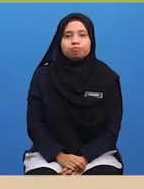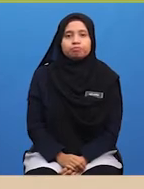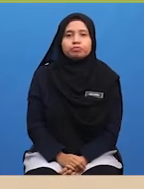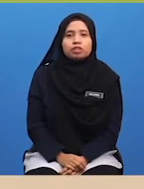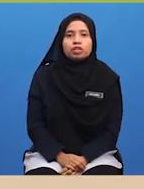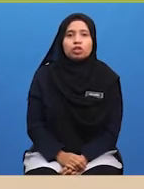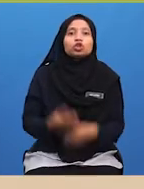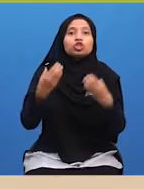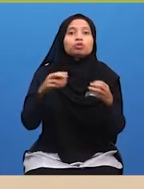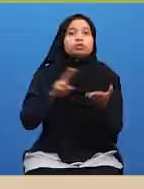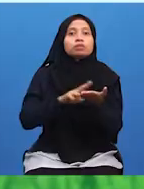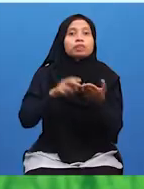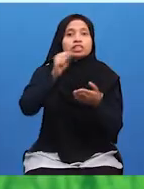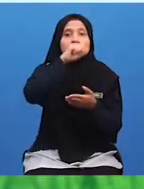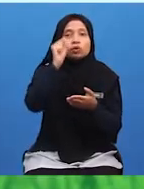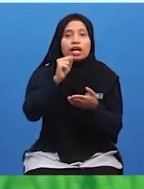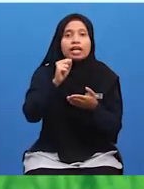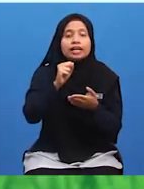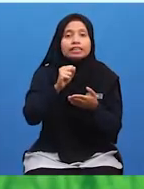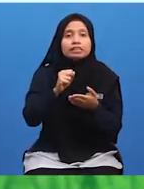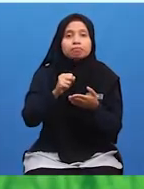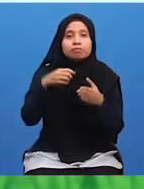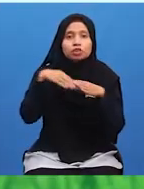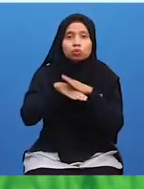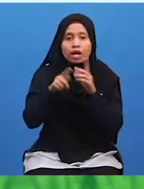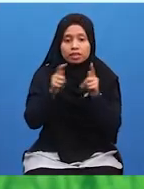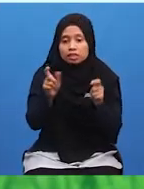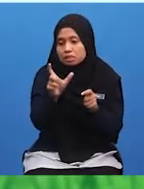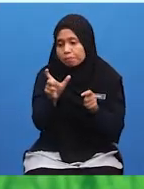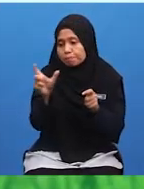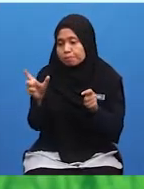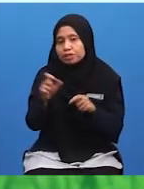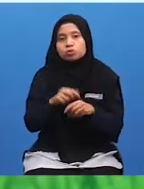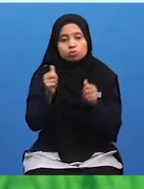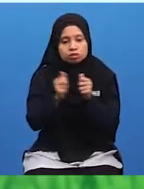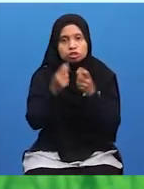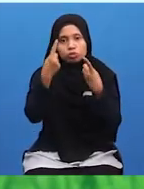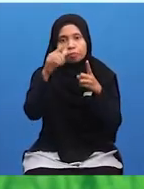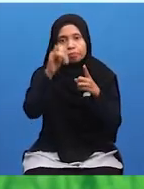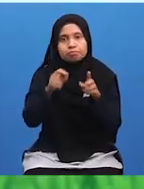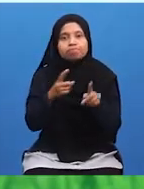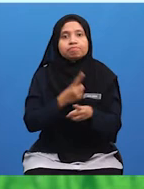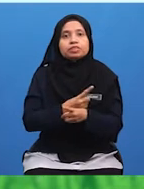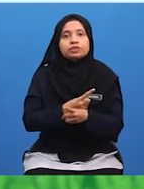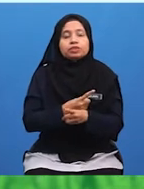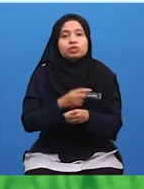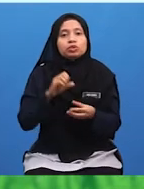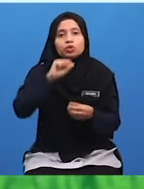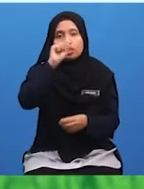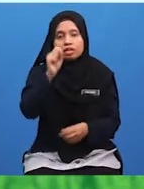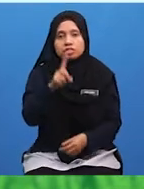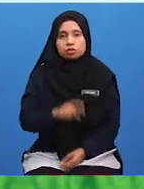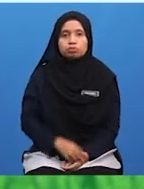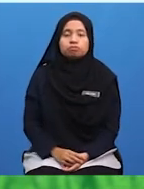Cuba baca soalan dan isi tempat kosong dengan jawapan yang betul. Soalan 1.